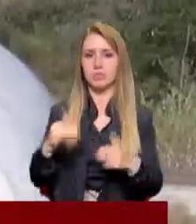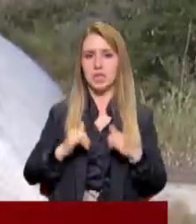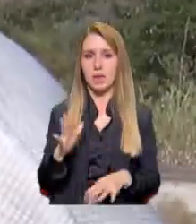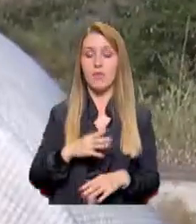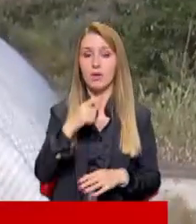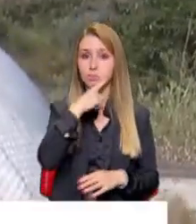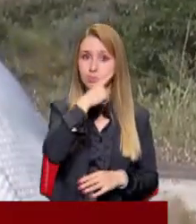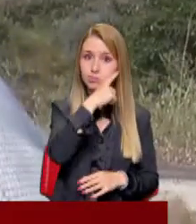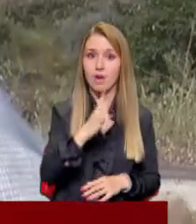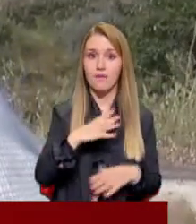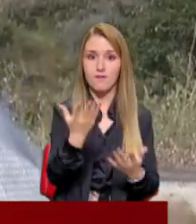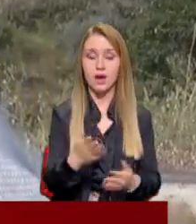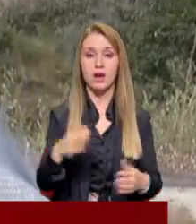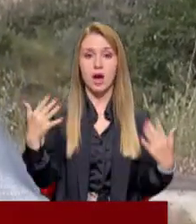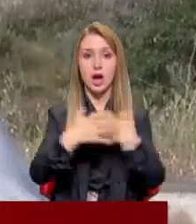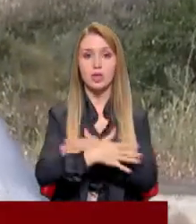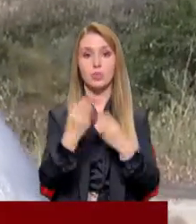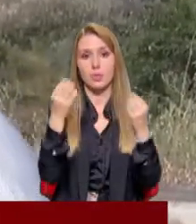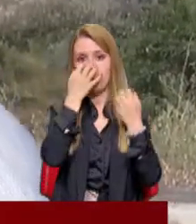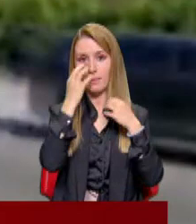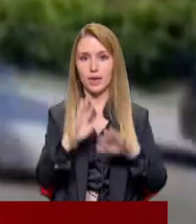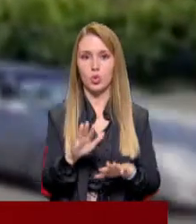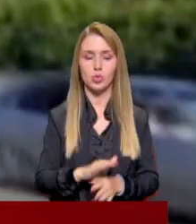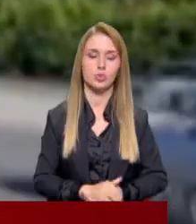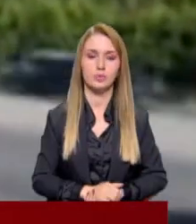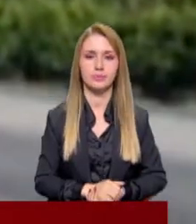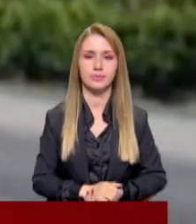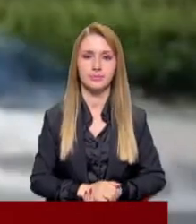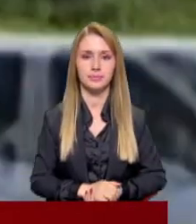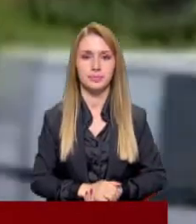kapattılar Bu trafik Akşamın olmasını bekleyeceğiz